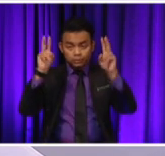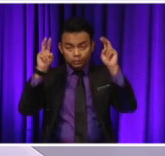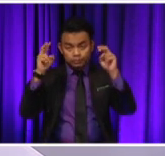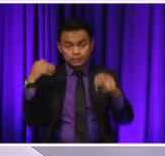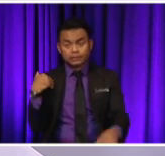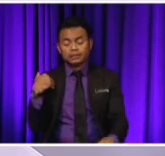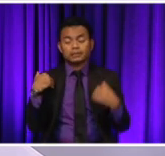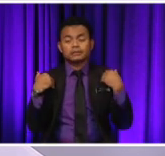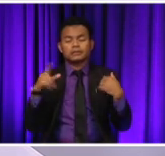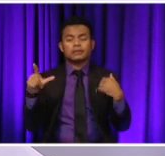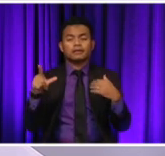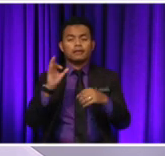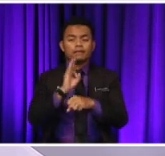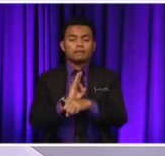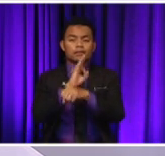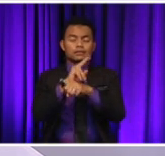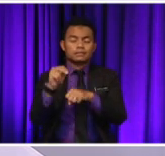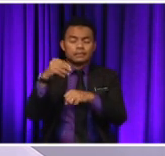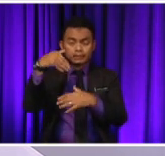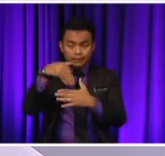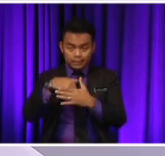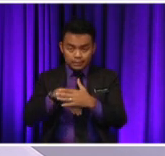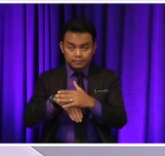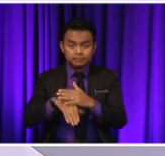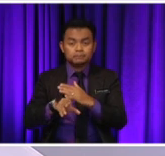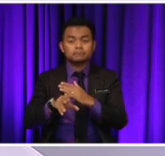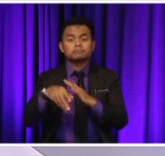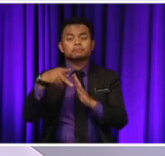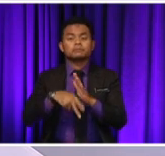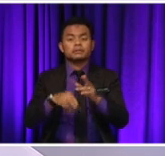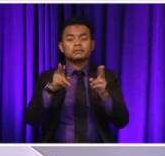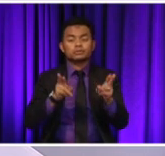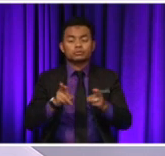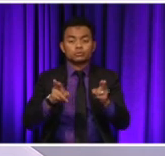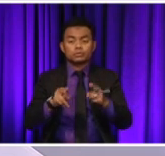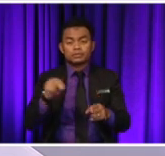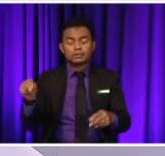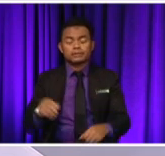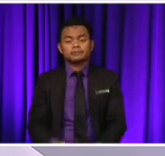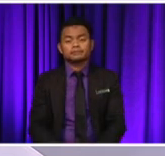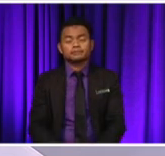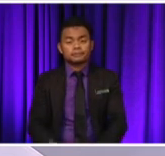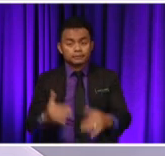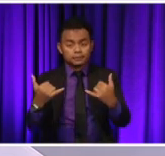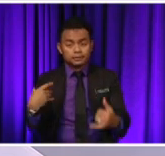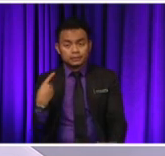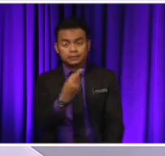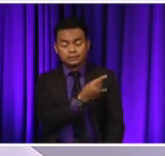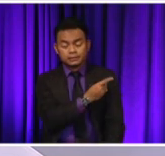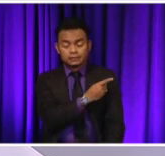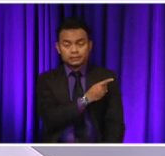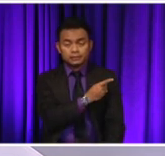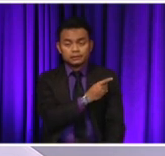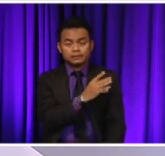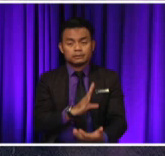dalam pengurusan dan sekarang ini masih murid-murid dengan kemahiran dan peringkat pengurusan